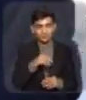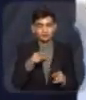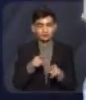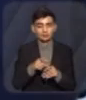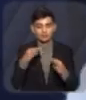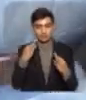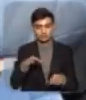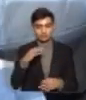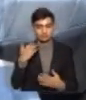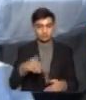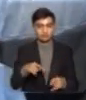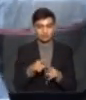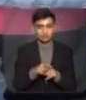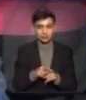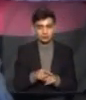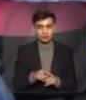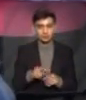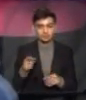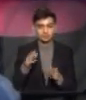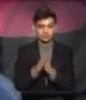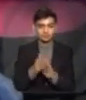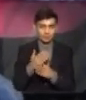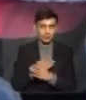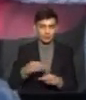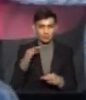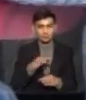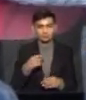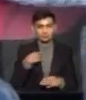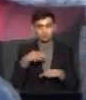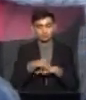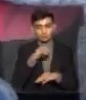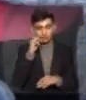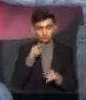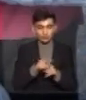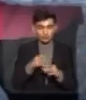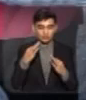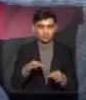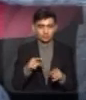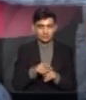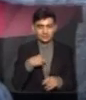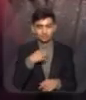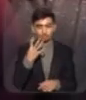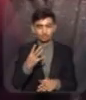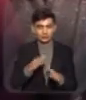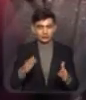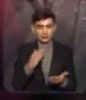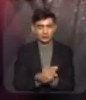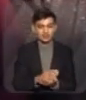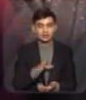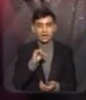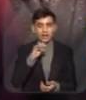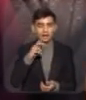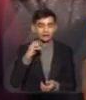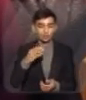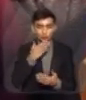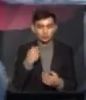түрде өтейтін болады. Мен сізден көмек сұрайтын жолдасым, аман есен босатса екен деймін. Бір емес 4 баламыз бар. Сарқыт жоқ, біз қалай